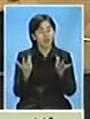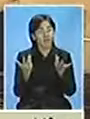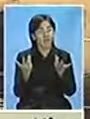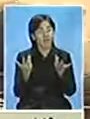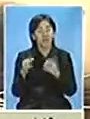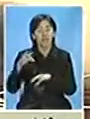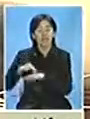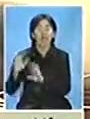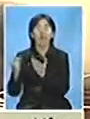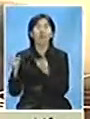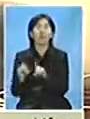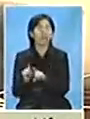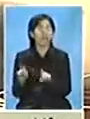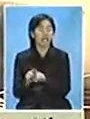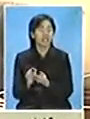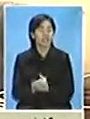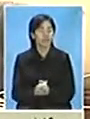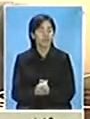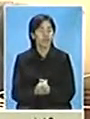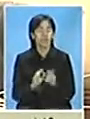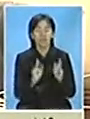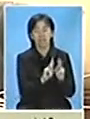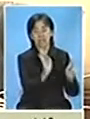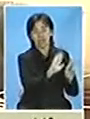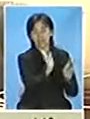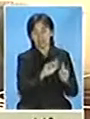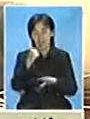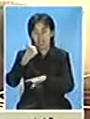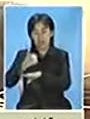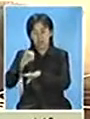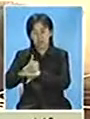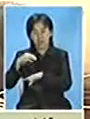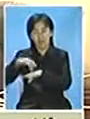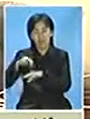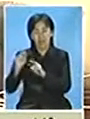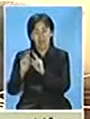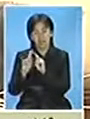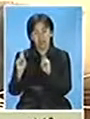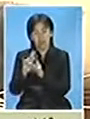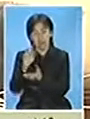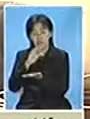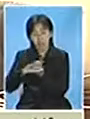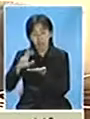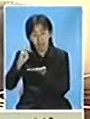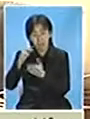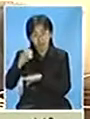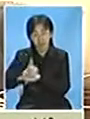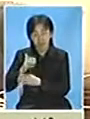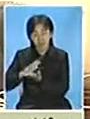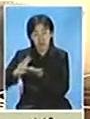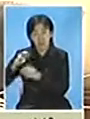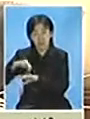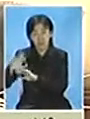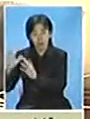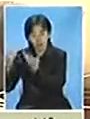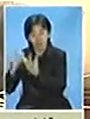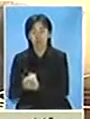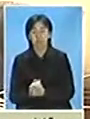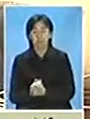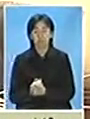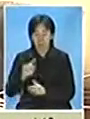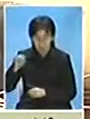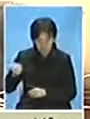ก็หมดไปด้วยไม่ใช่ไปหมดไปตามคณะกรรมการหรือไอ้วงเล็บ5นะฮะทั้งที่ตัวเองเนี่ยหมดแล้วก็หมดไม่ใช่ว่าตัวเองหมดไปแล้วแล้ว